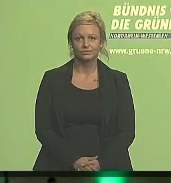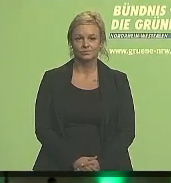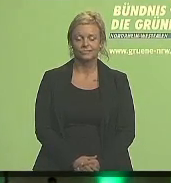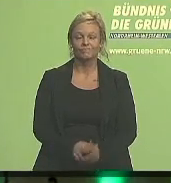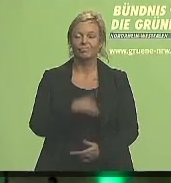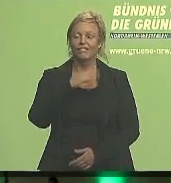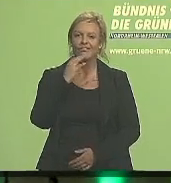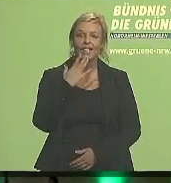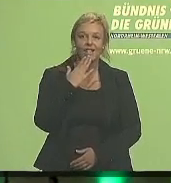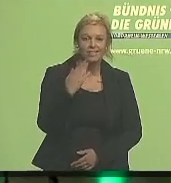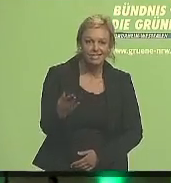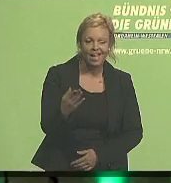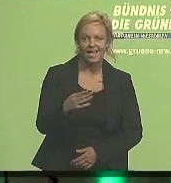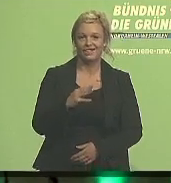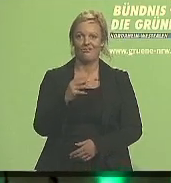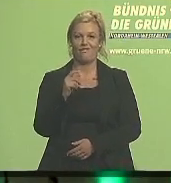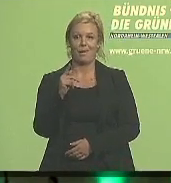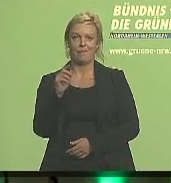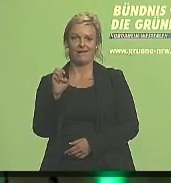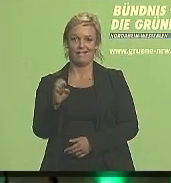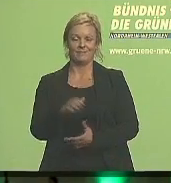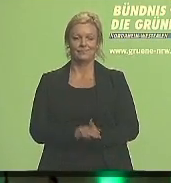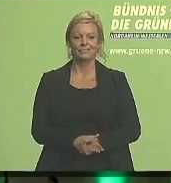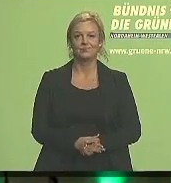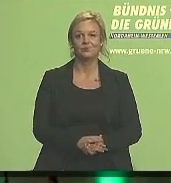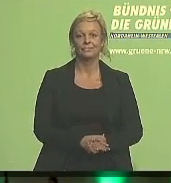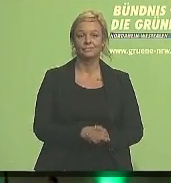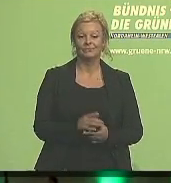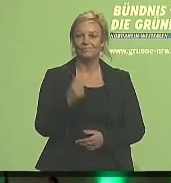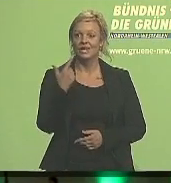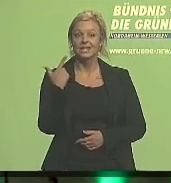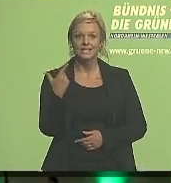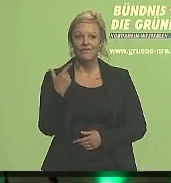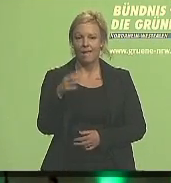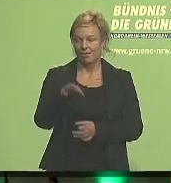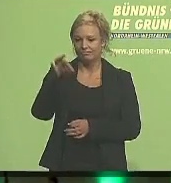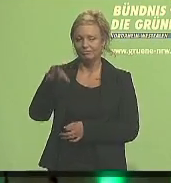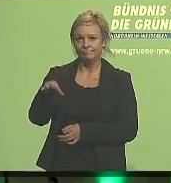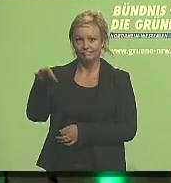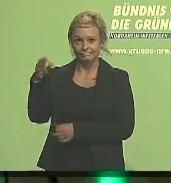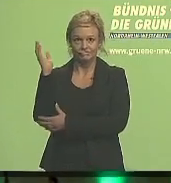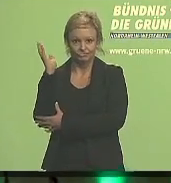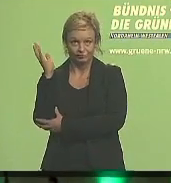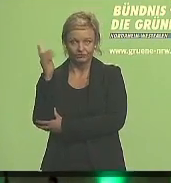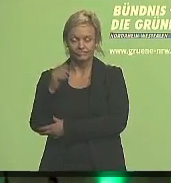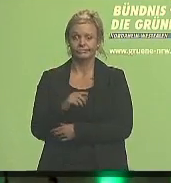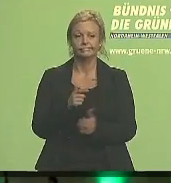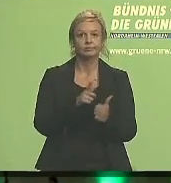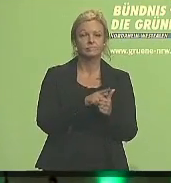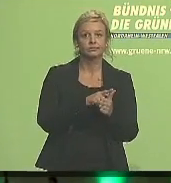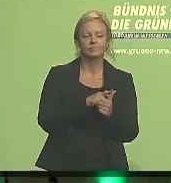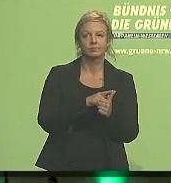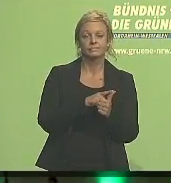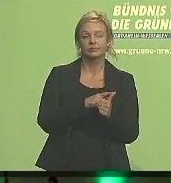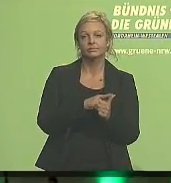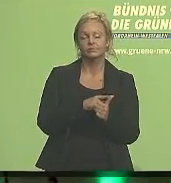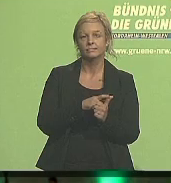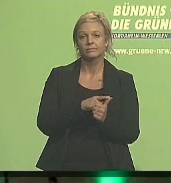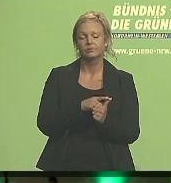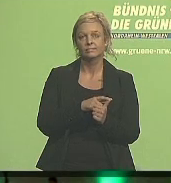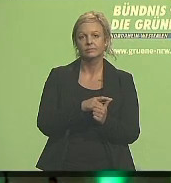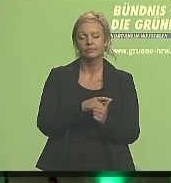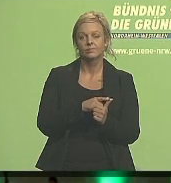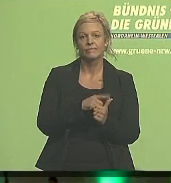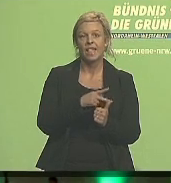Vielen Dank, Wiebke. Wir haben jetzt 2 weitere geloste Wortbeiträge. Einmal Karin Halt auf der Heide, KV